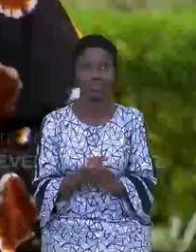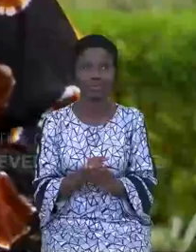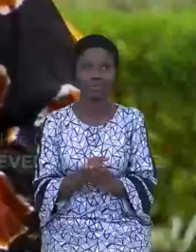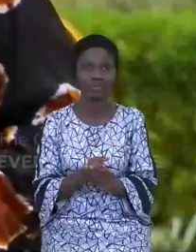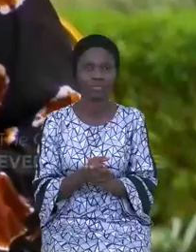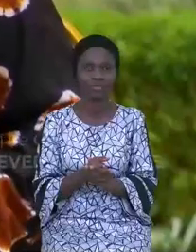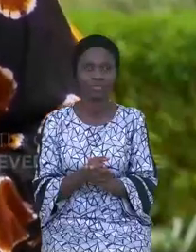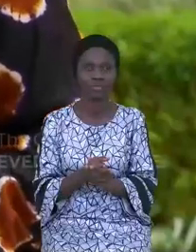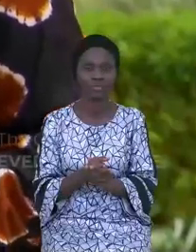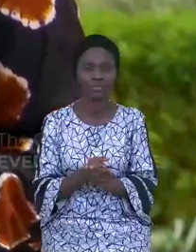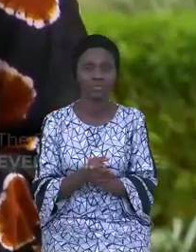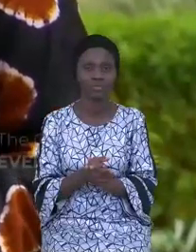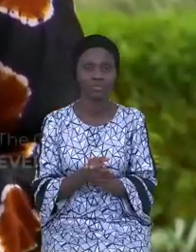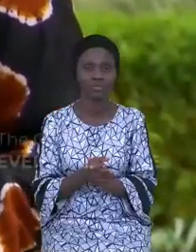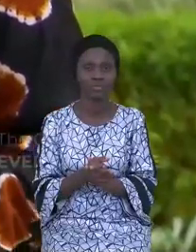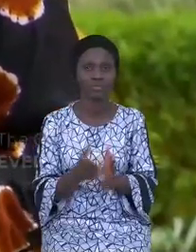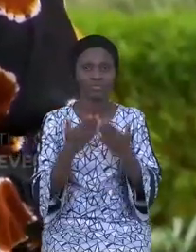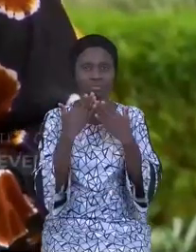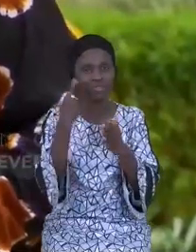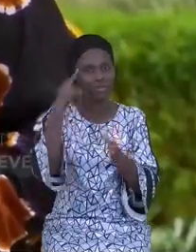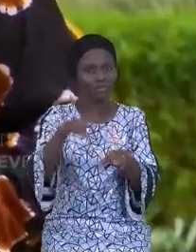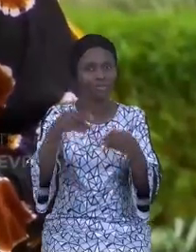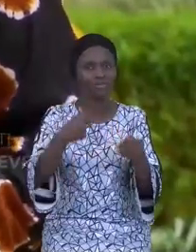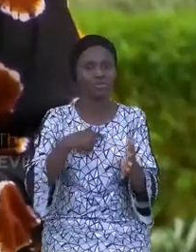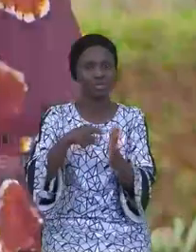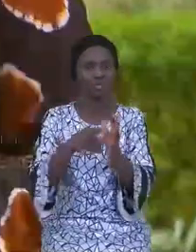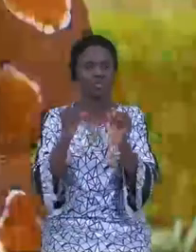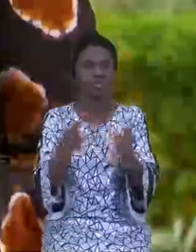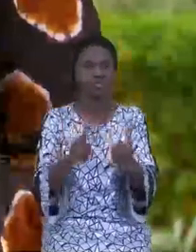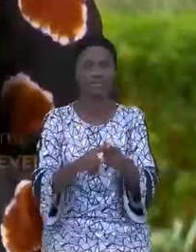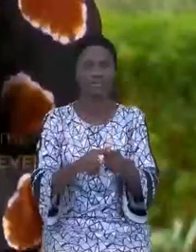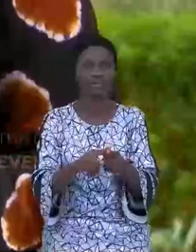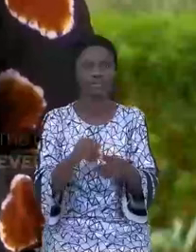Merci pour l'opportunité de partager mon témoignage.